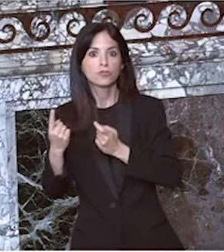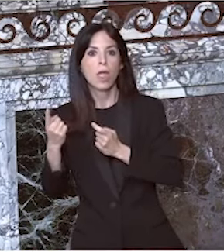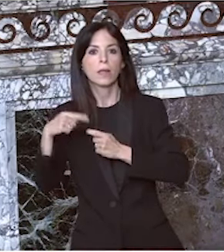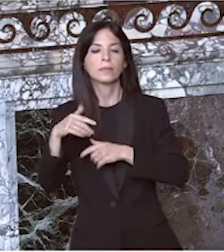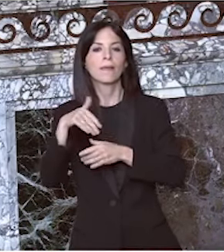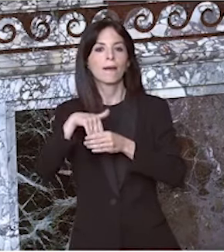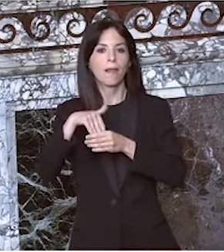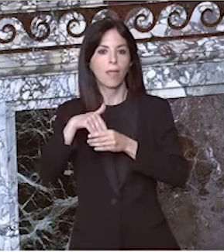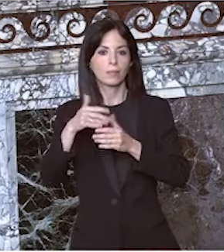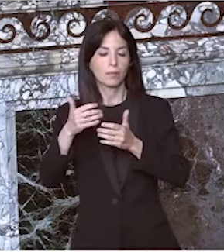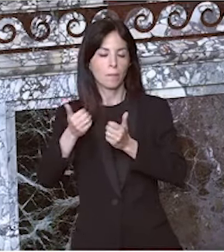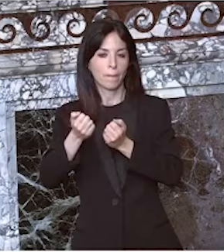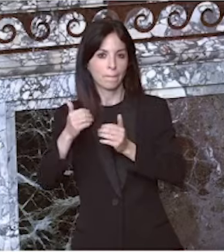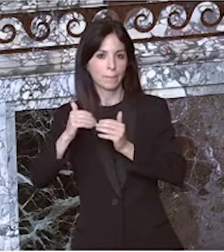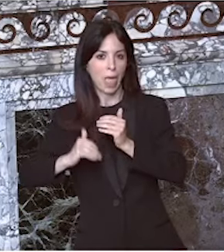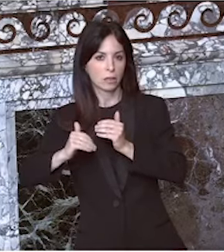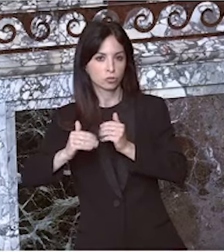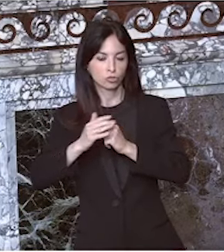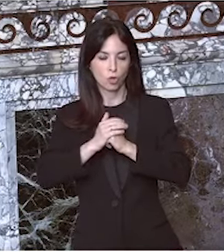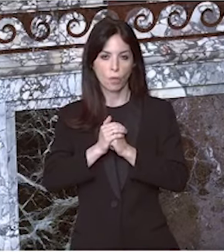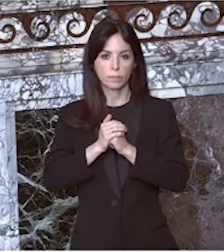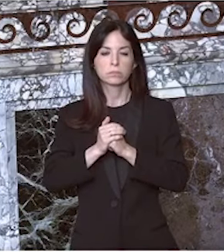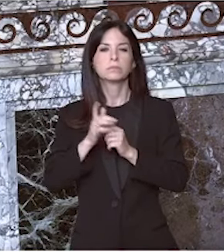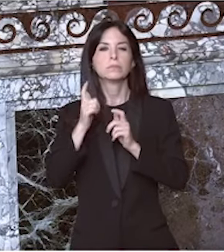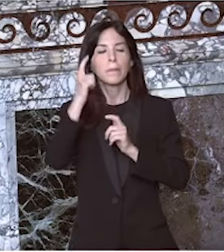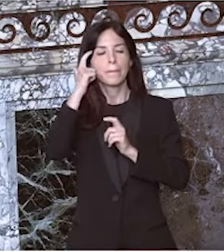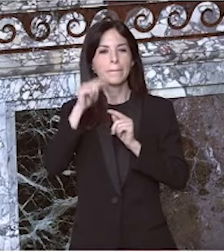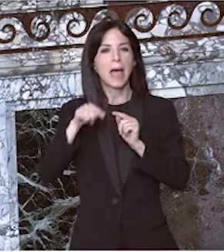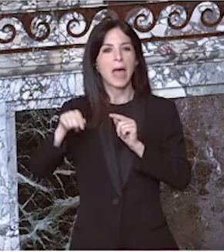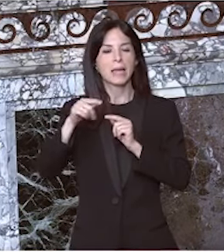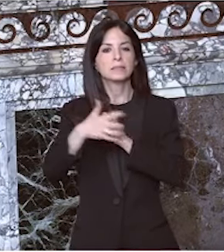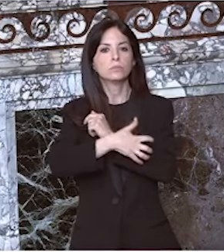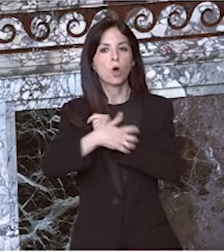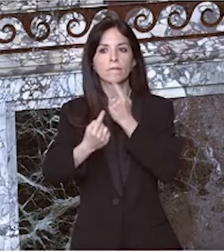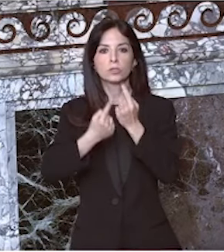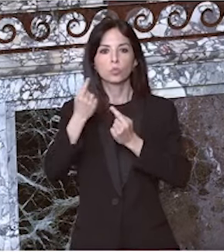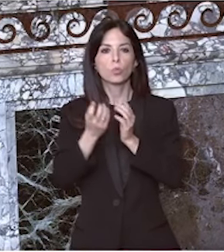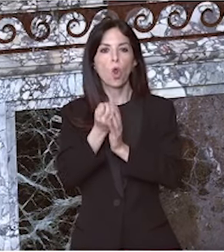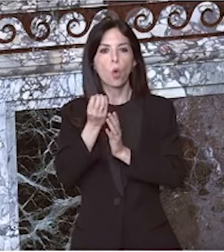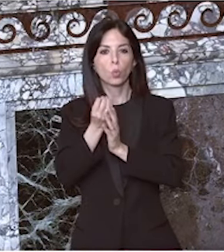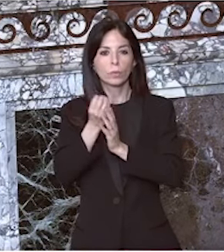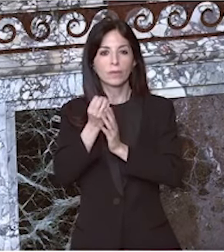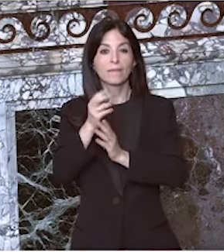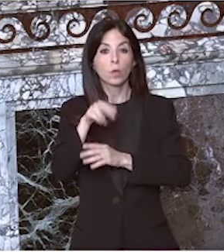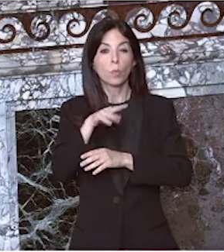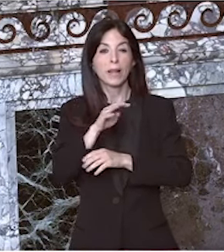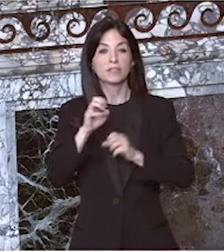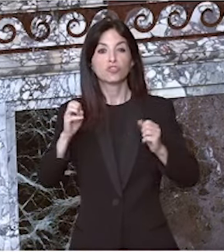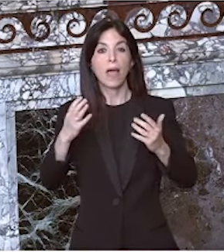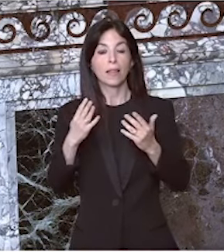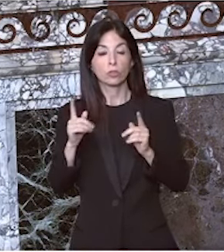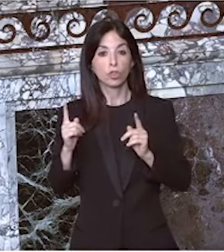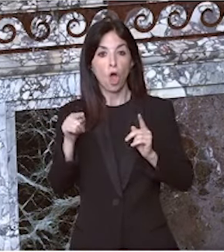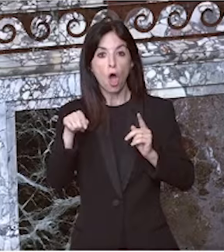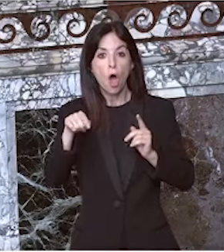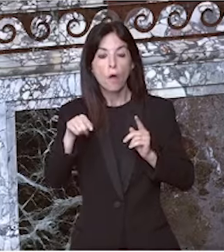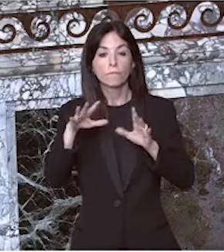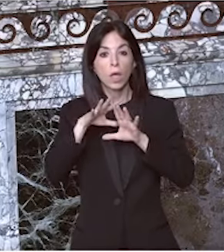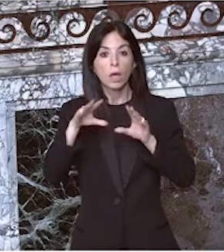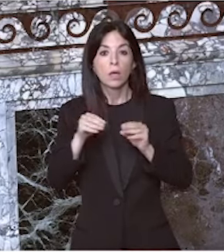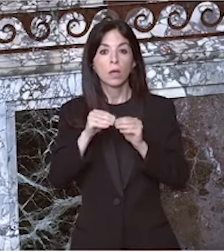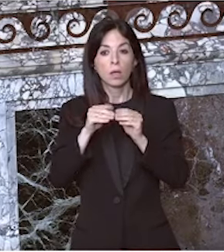basso reddito. Per i paesi più poveri, la dinamica produttiva registrata dal 2019 non è stata nel